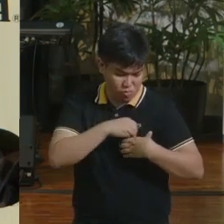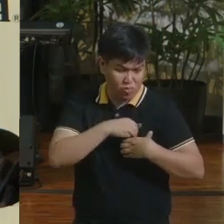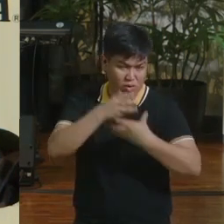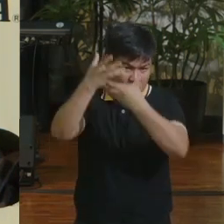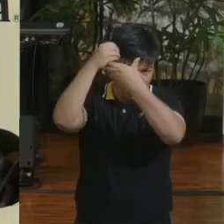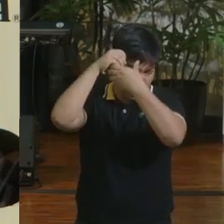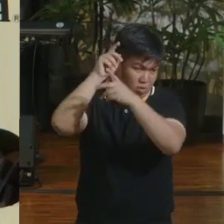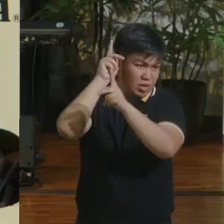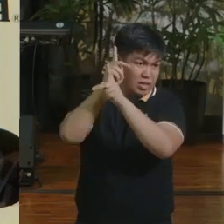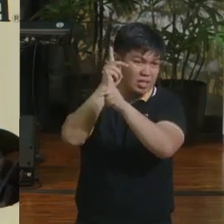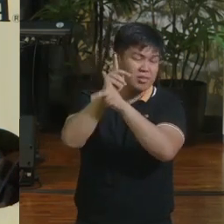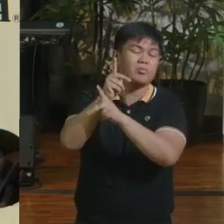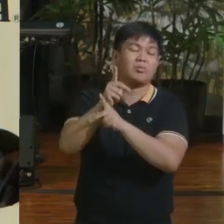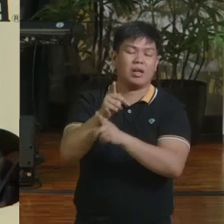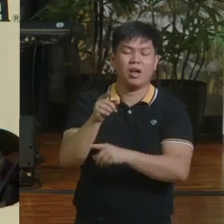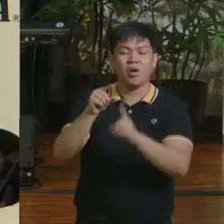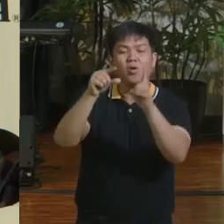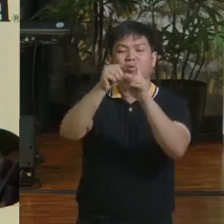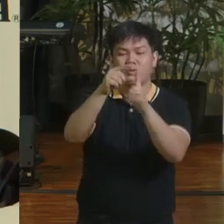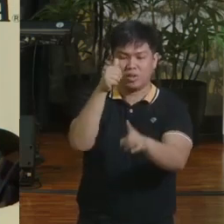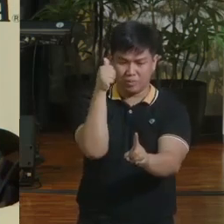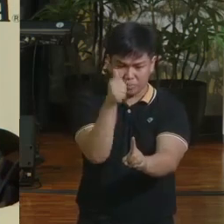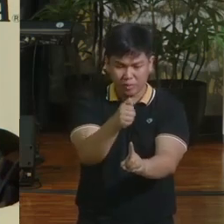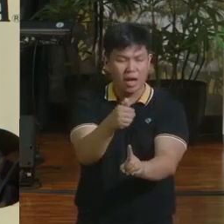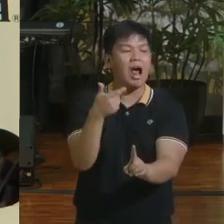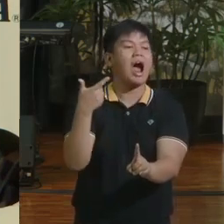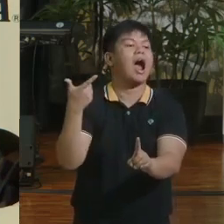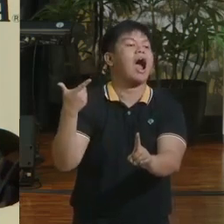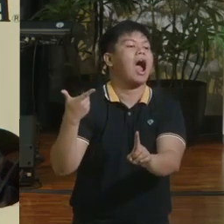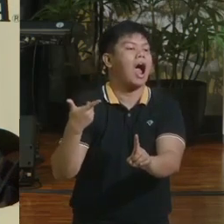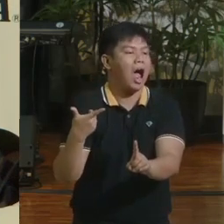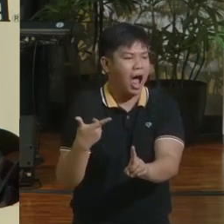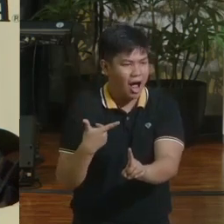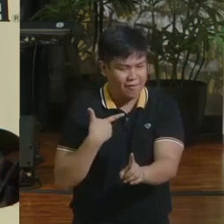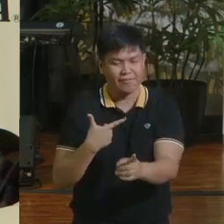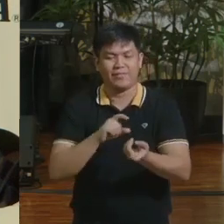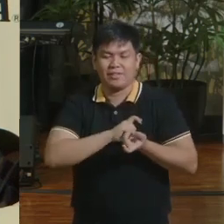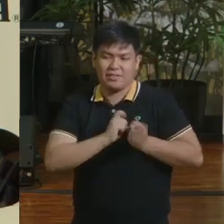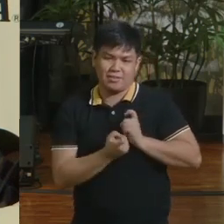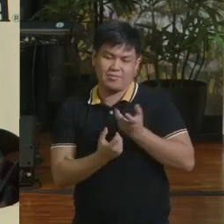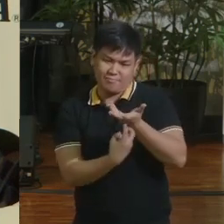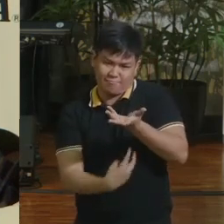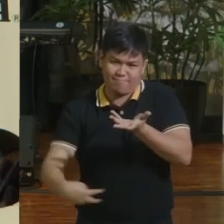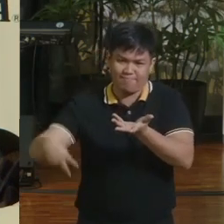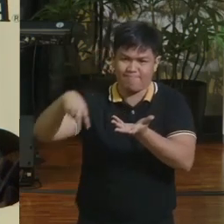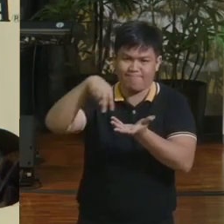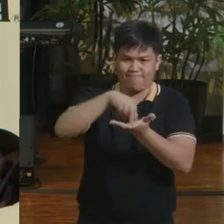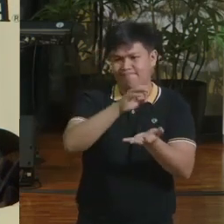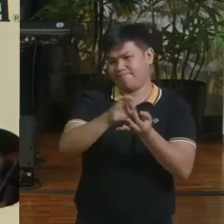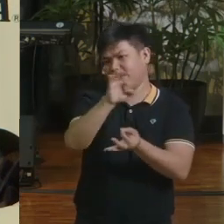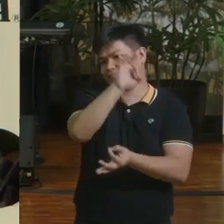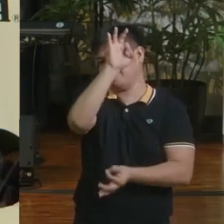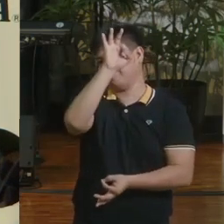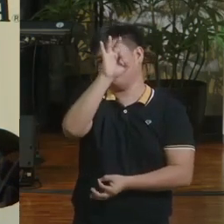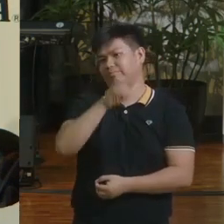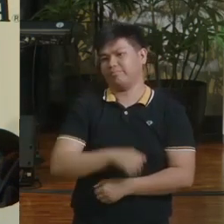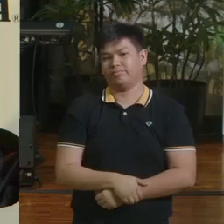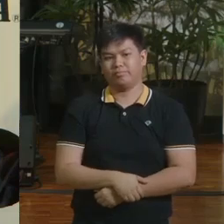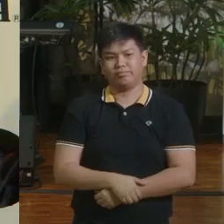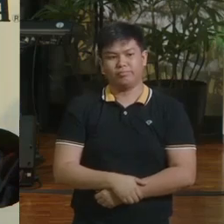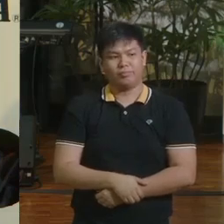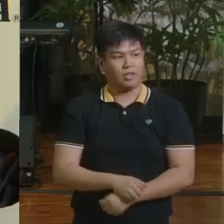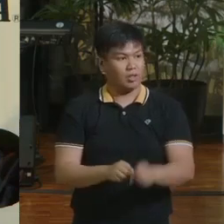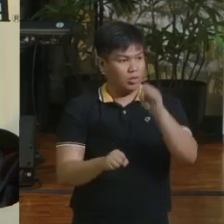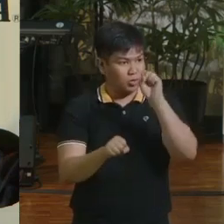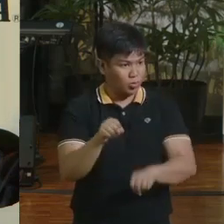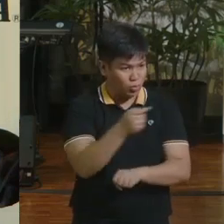ang kikilos at yun ang magbibigay buhay sa lahat ng patay na kaluluwa. Kaya si Pablo ang sabi niya, dapat